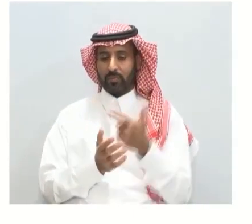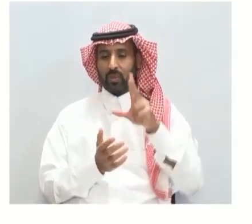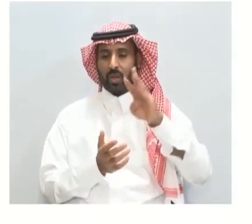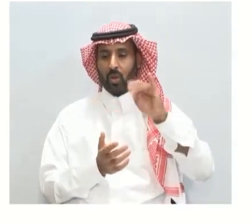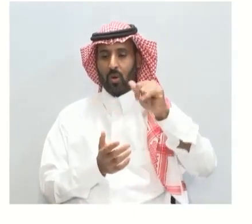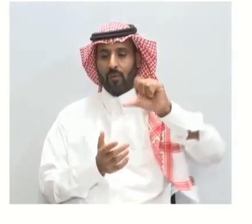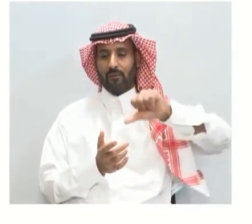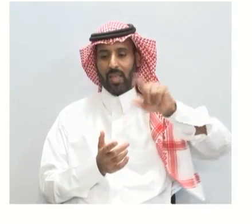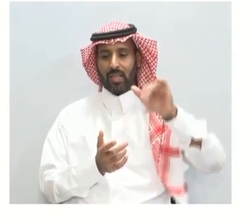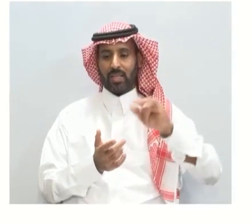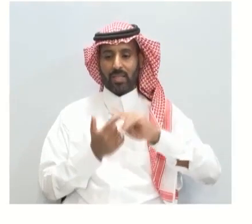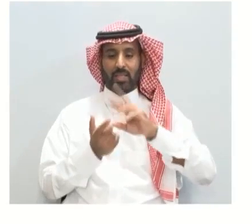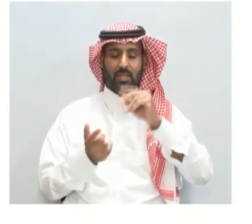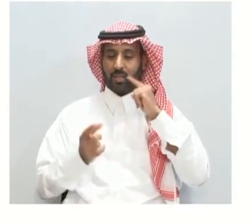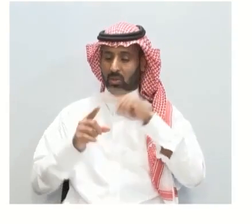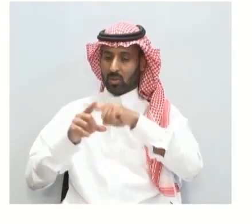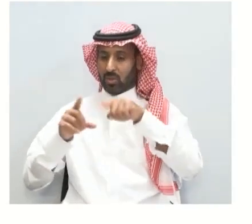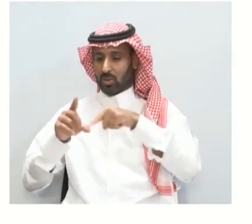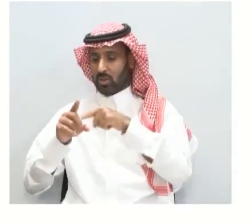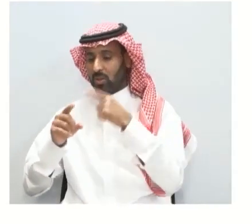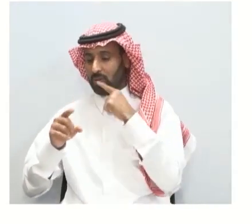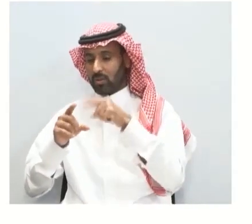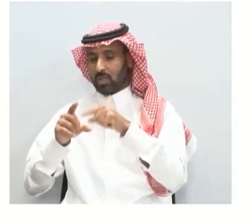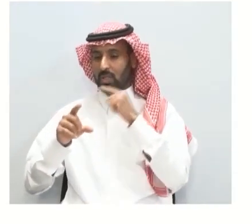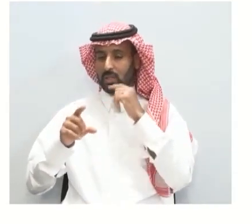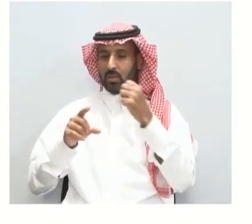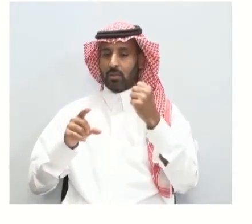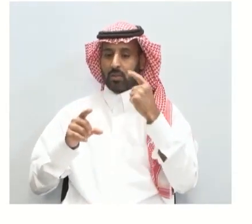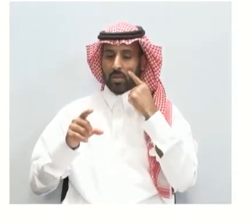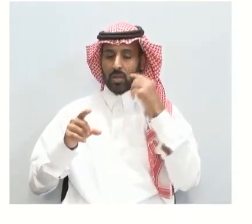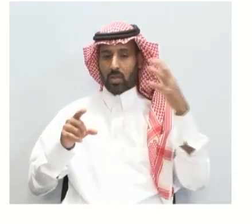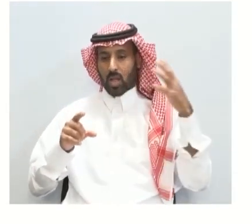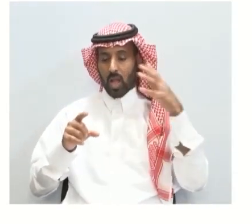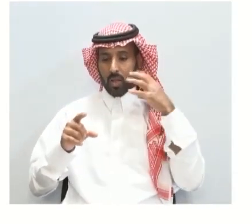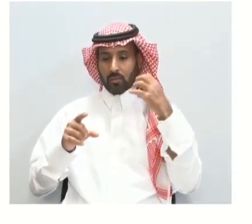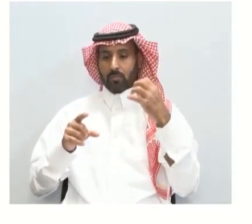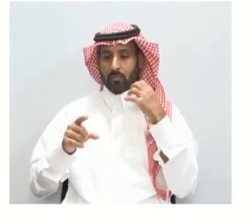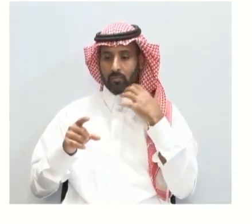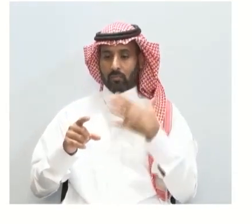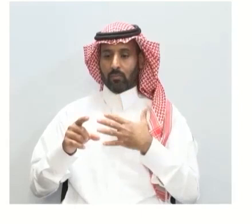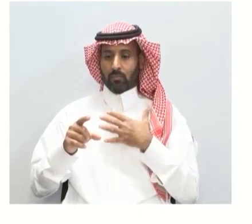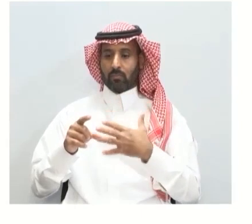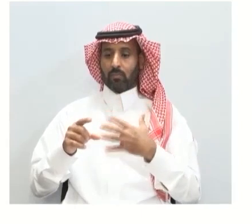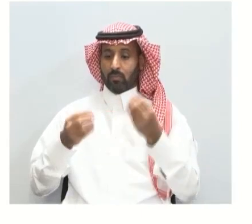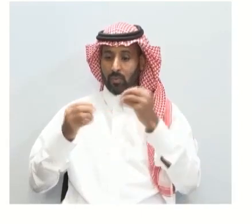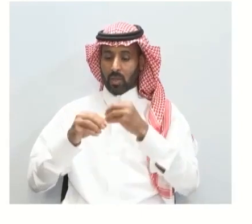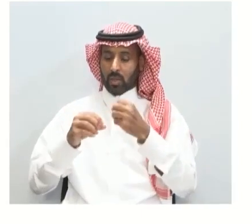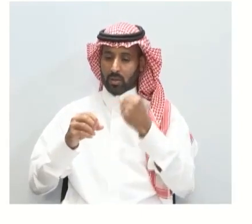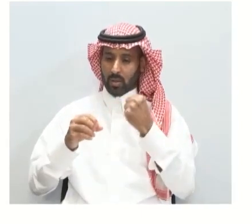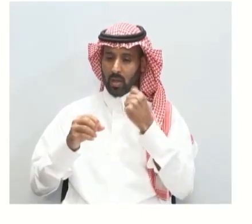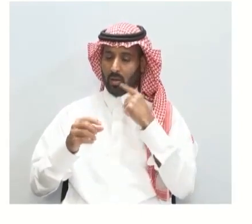وكمثال على التنفس الخلوي الجلوكوز واستخدام طاقته في انتاج جزيء الاي تي بي الذي يزود الخلايا بالطاقه